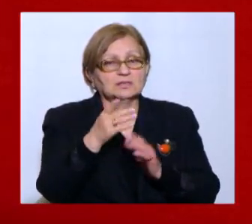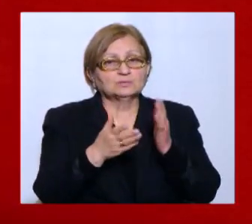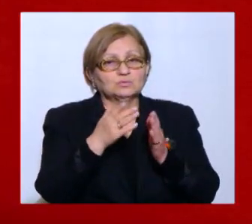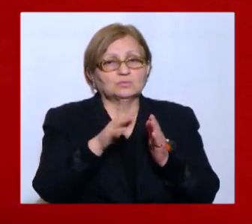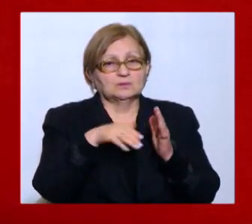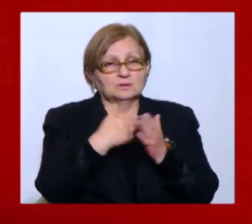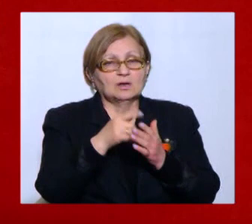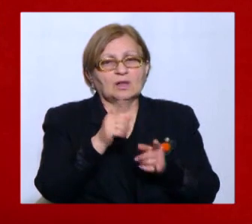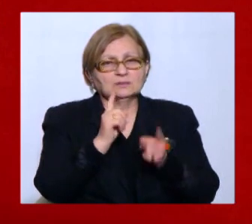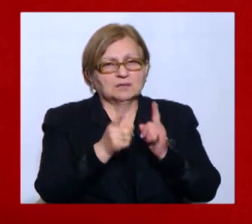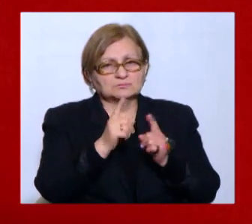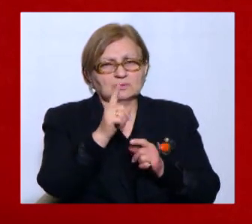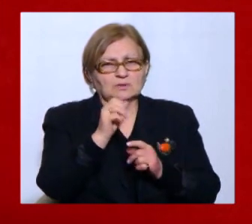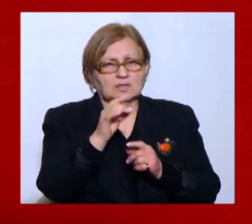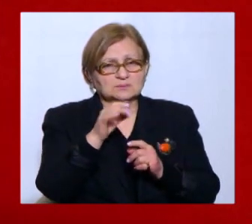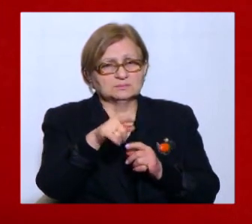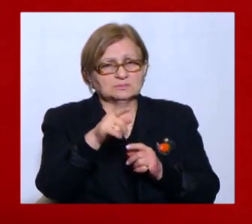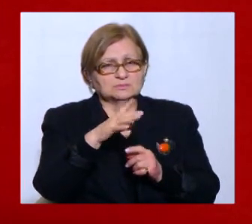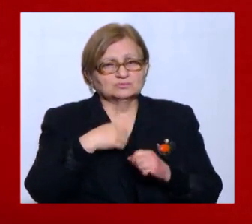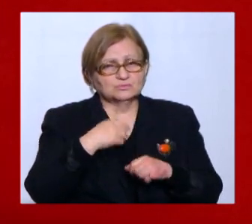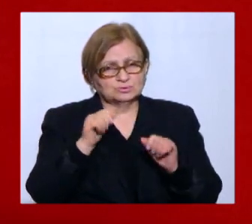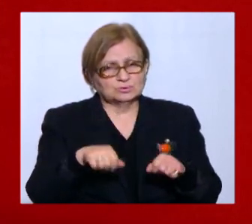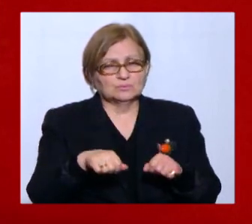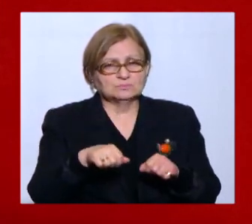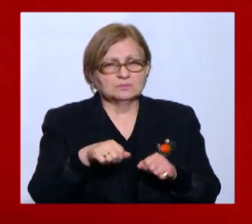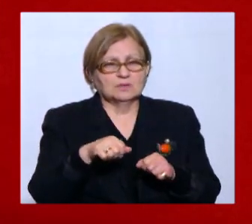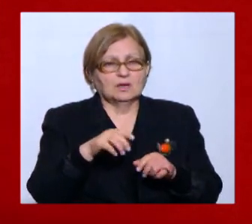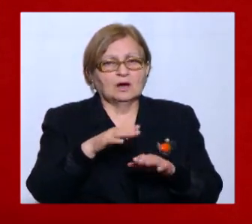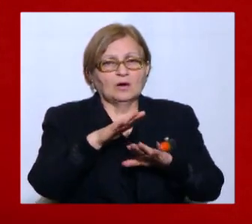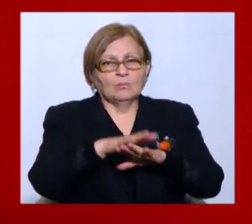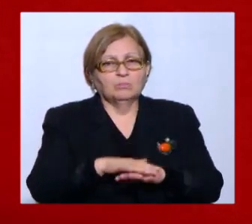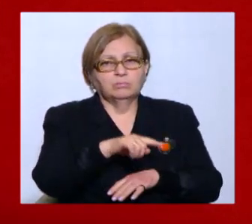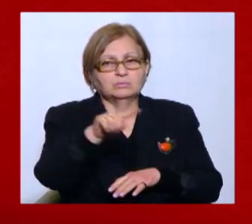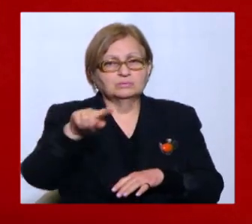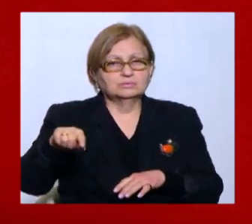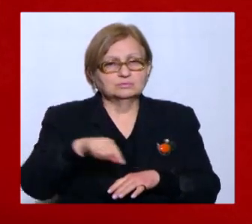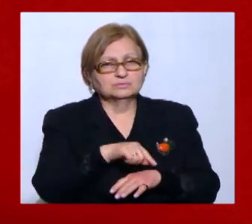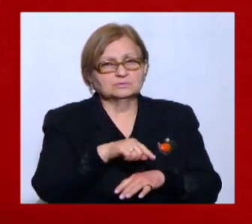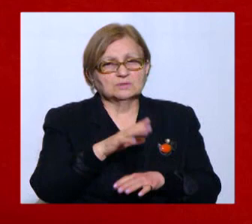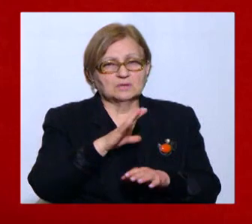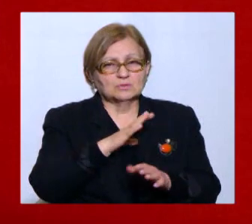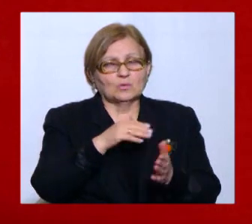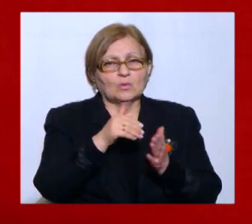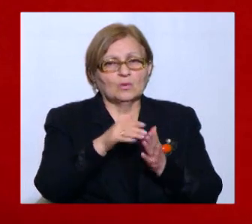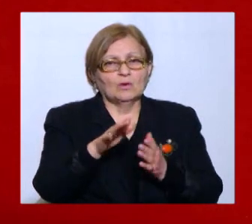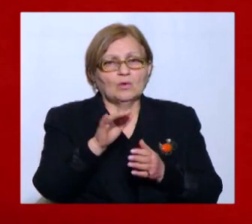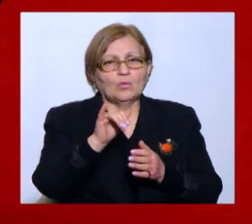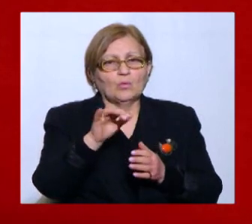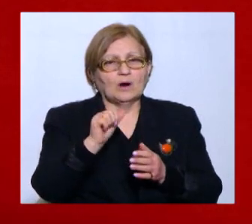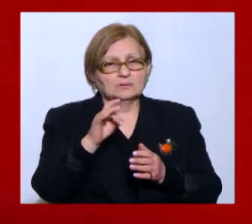აქამდე, მაგალითად, ნატურალური ხარისხის შემთხვევაში ჩვენ ასევე შეგვიძლია ფუძე ჰქონდეთ უარყოფითი, მაგალითად, აი, ვიცოდით კიდევაც,